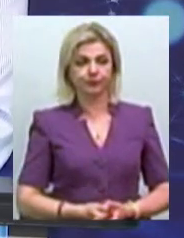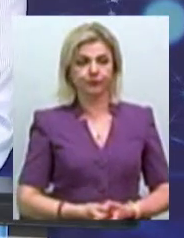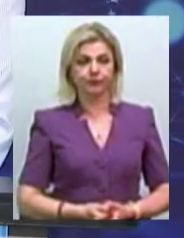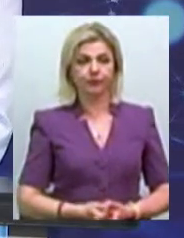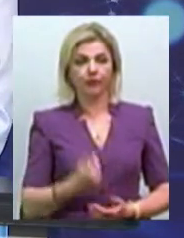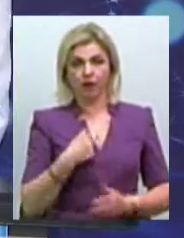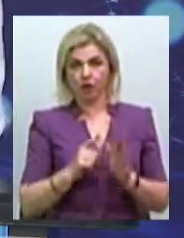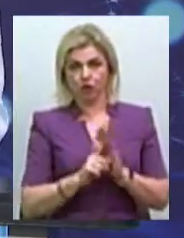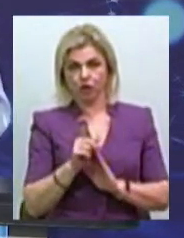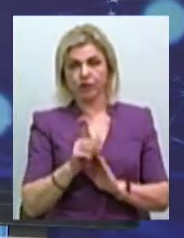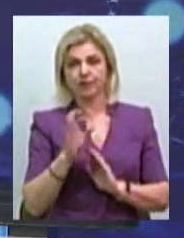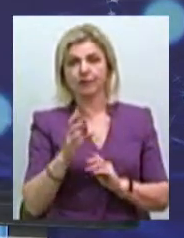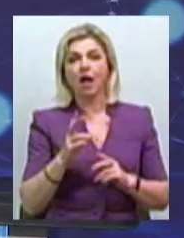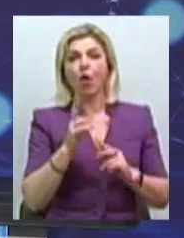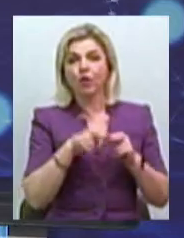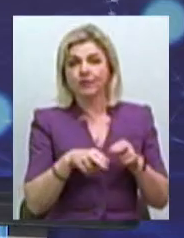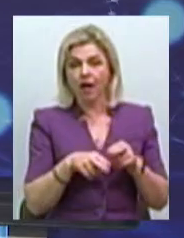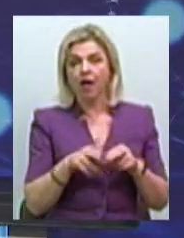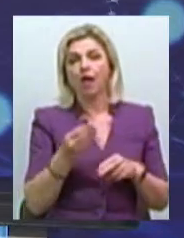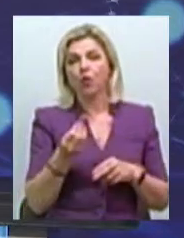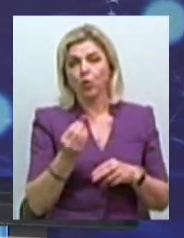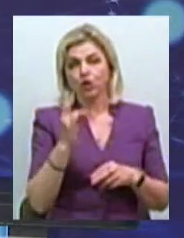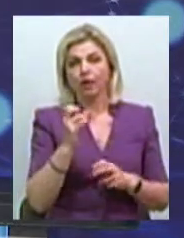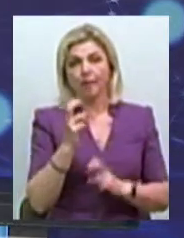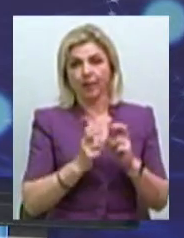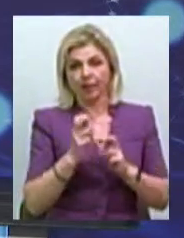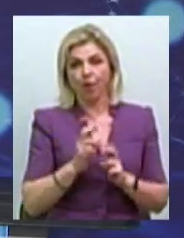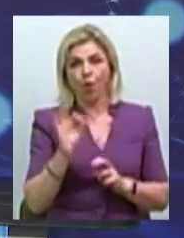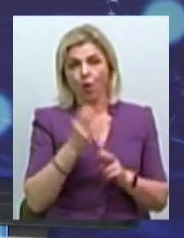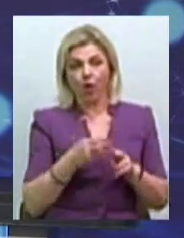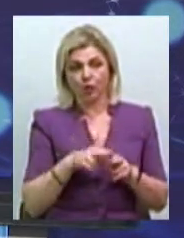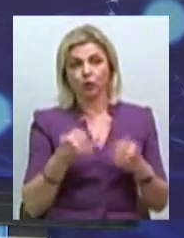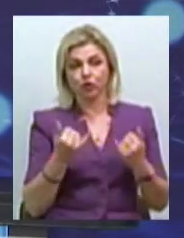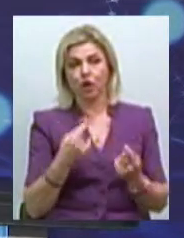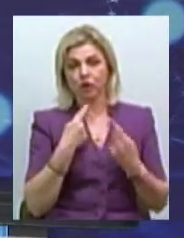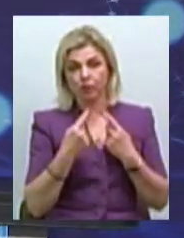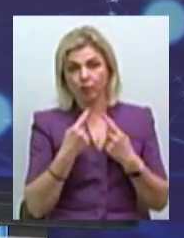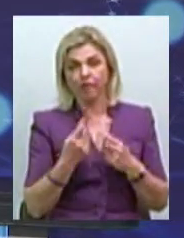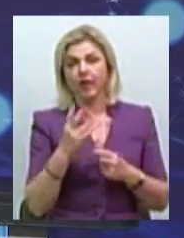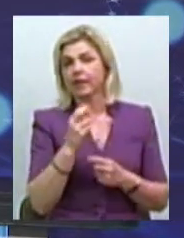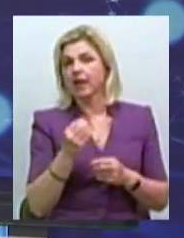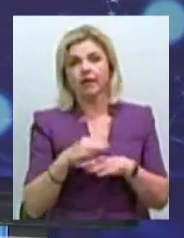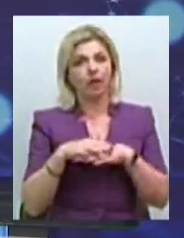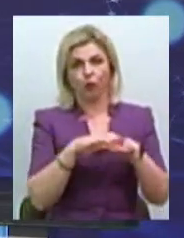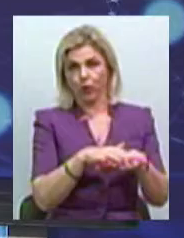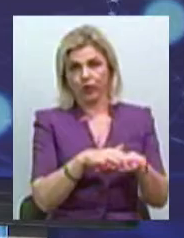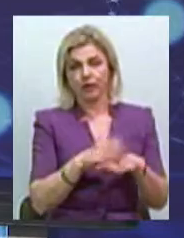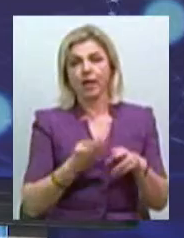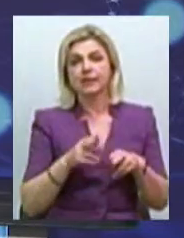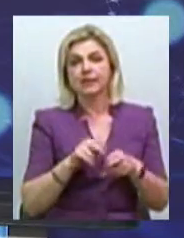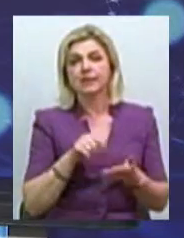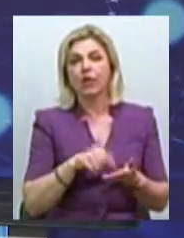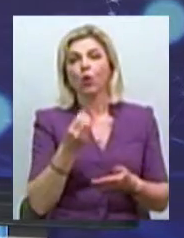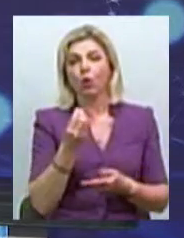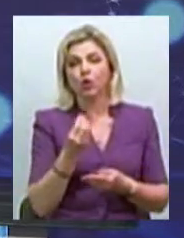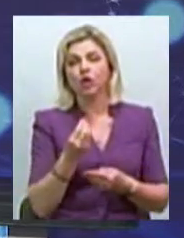кінця. Гроші на підприємство, ті, про які ми зараз з вами розмовляємо, вони не надходять. Ці гроші